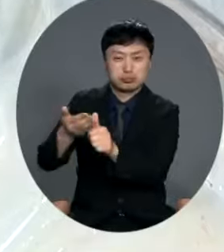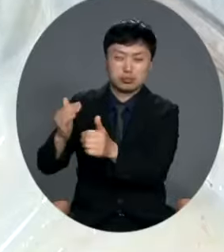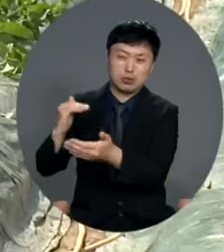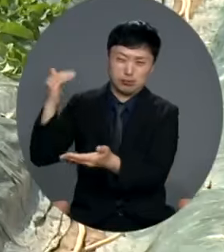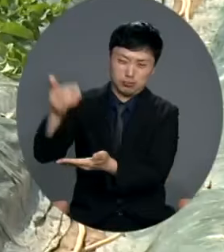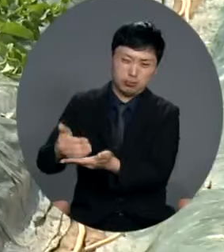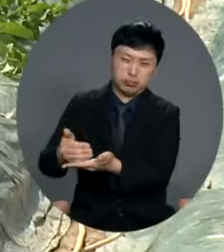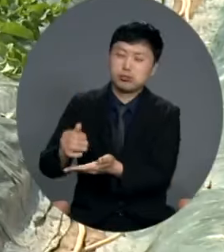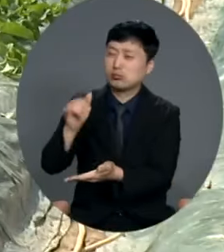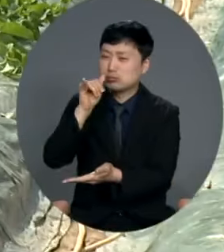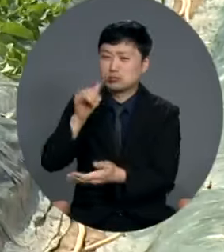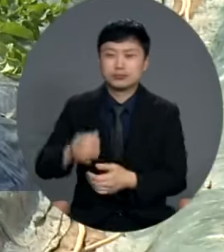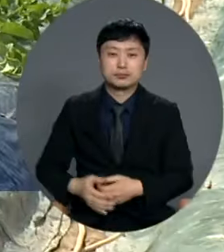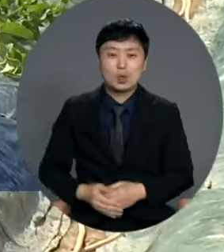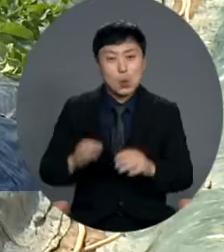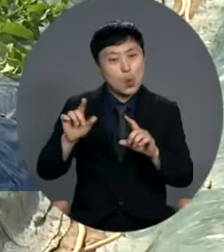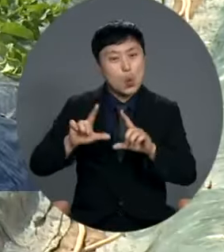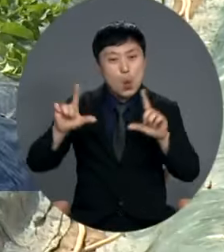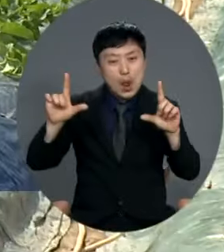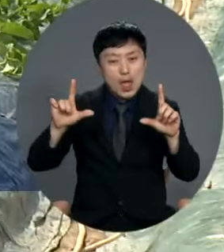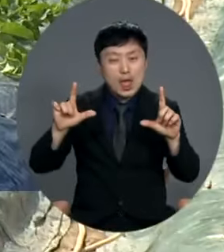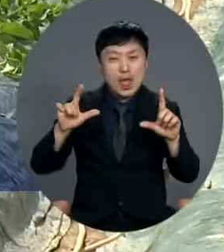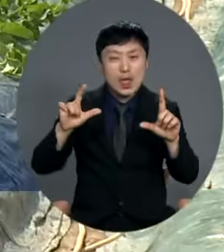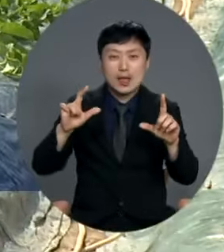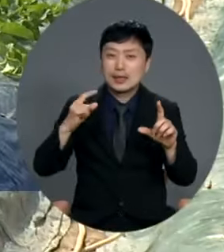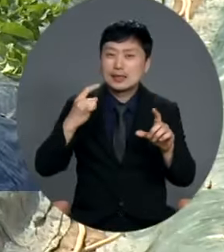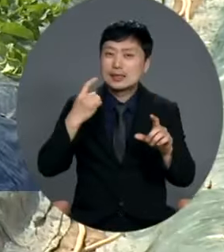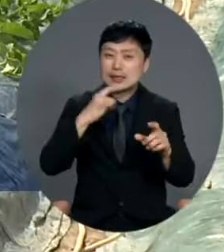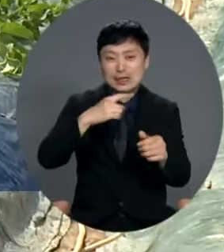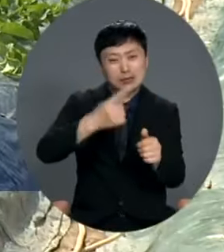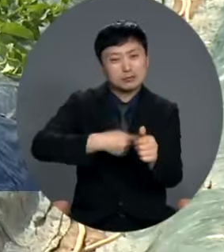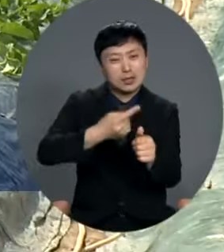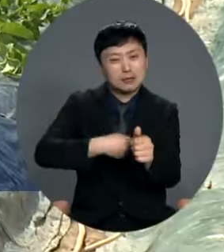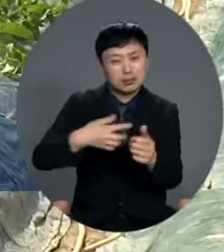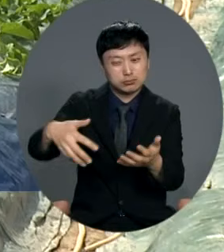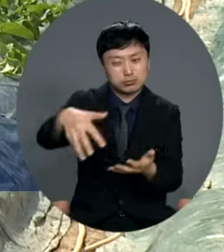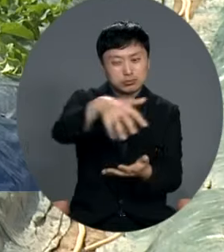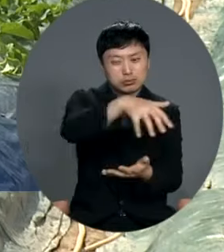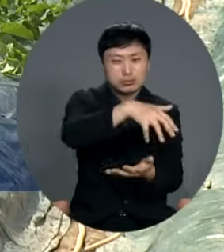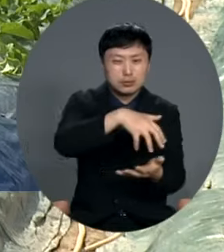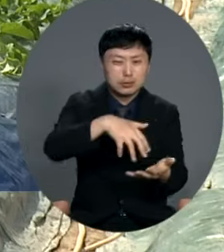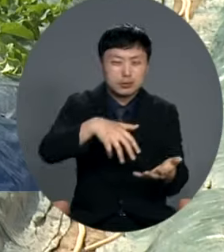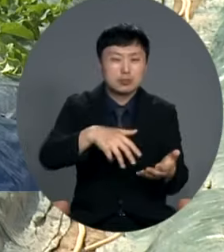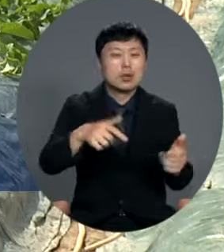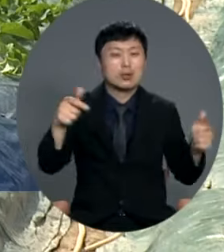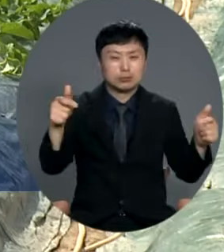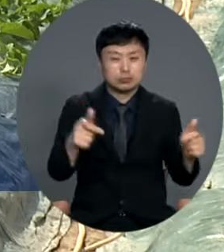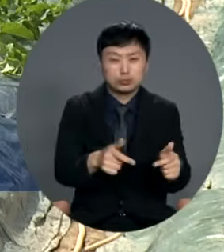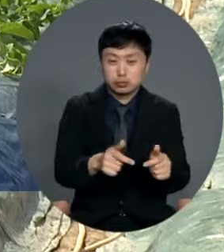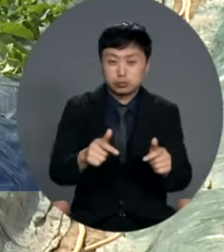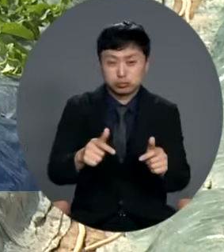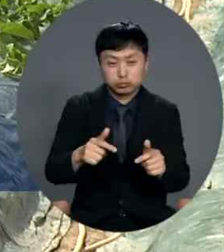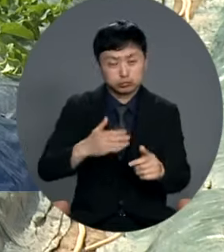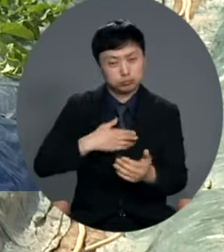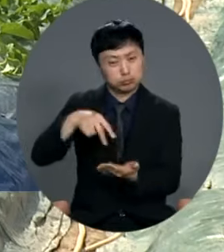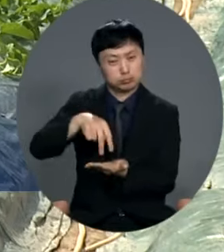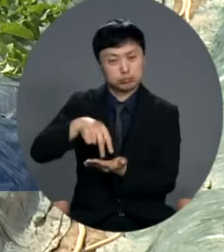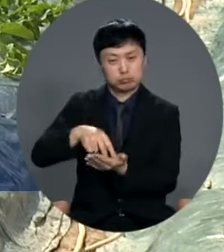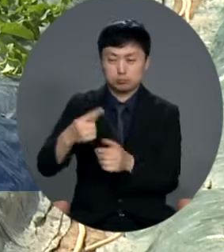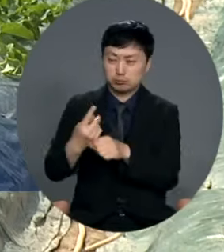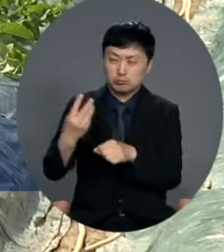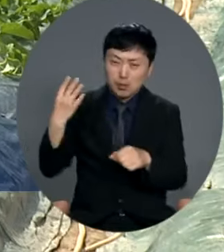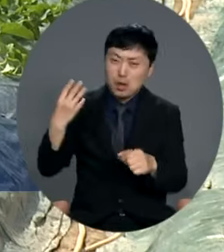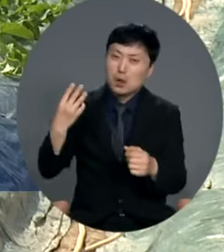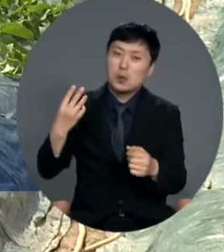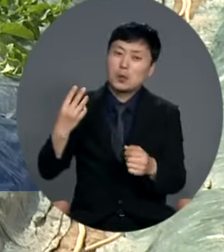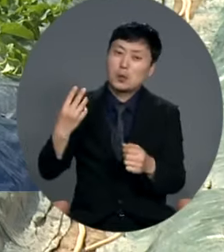합니다. 올해 같은 작황이 작황이 참안 좋았는데 제 같은 경우는 거의 뭐 작년 수준